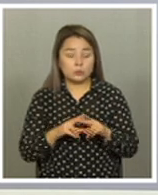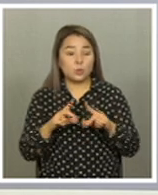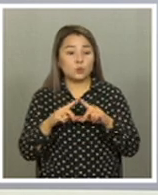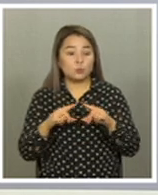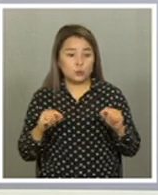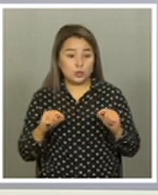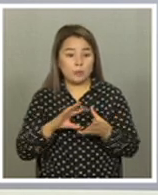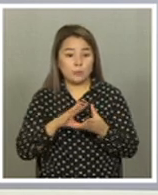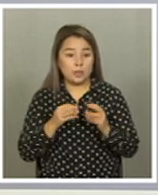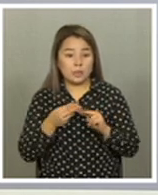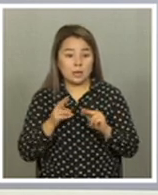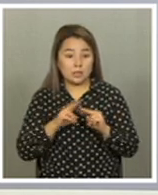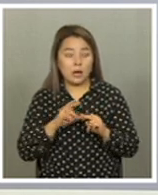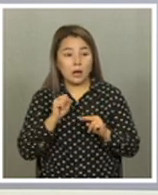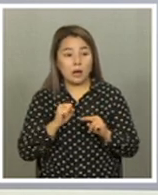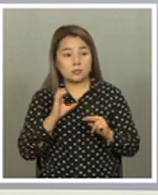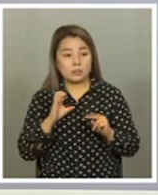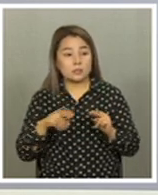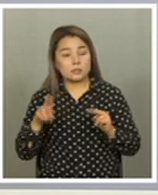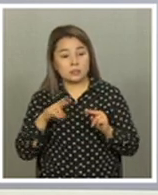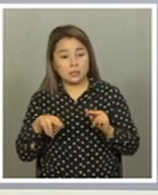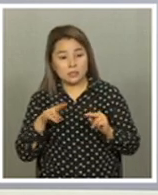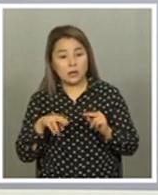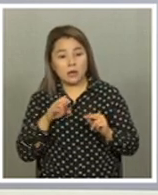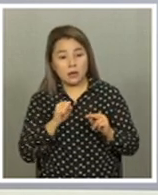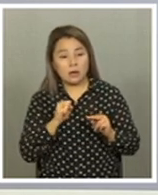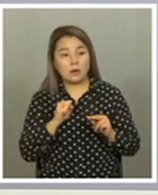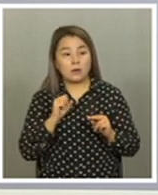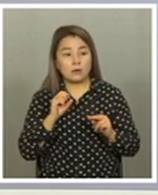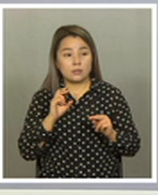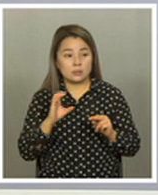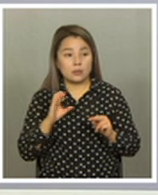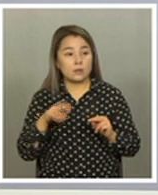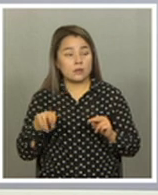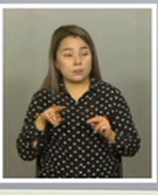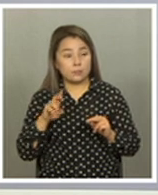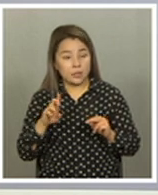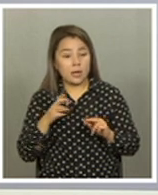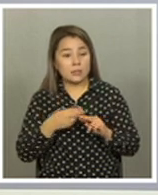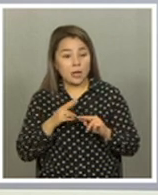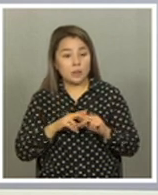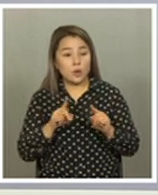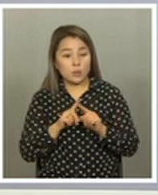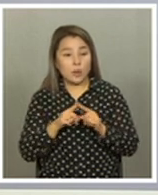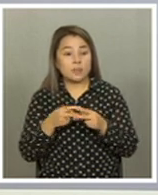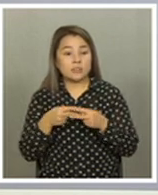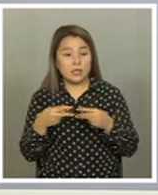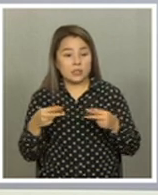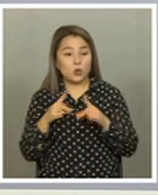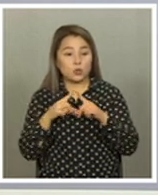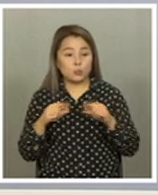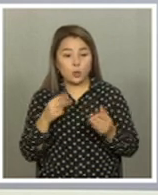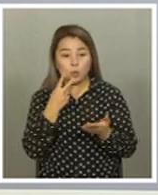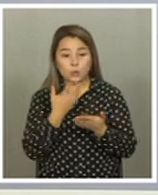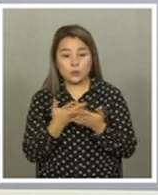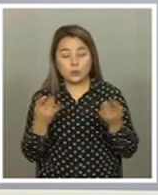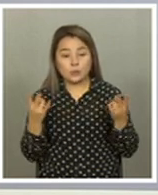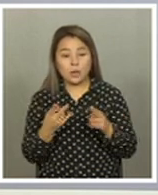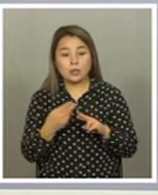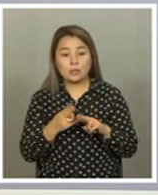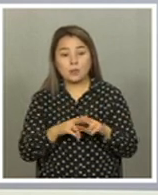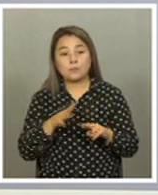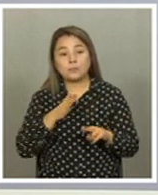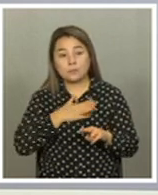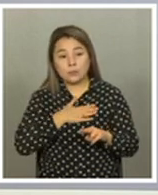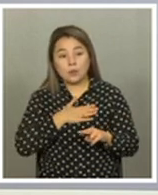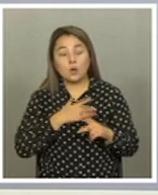яғни АЦД, АЦБ үш бұрыштарының тең екенін көрсетуіміз керек. Ол үшін бізге балалар